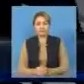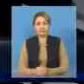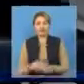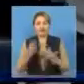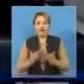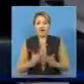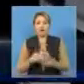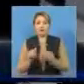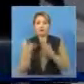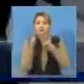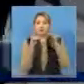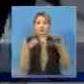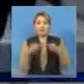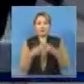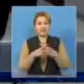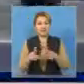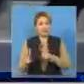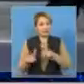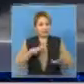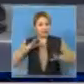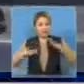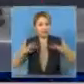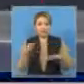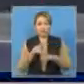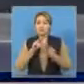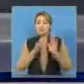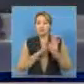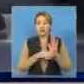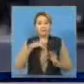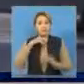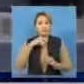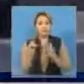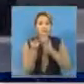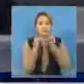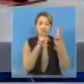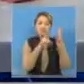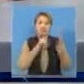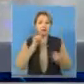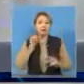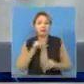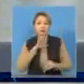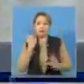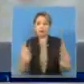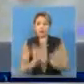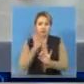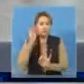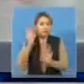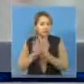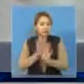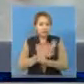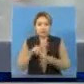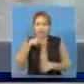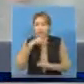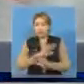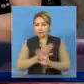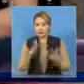Ал бұл жалын би ансамблінің күнделікті дайындық сабағы. Ерекшелігі сол, мұң бұрала билеген жасөспірім қыздар музыканы естімейді, сөйлемейді